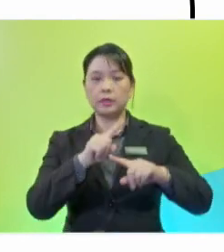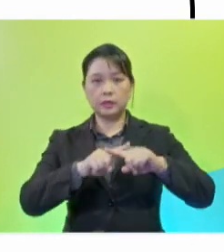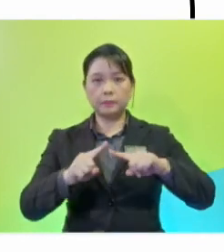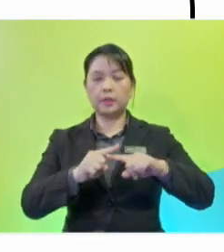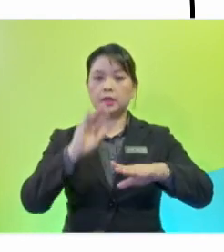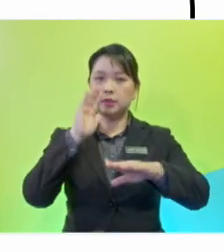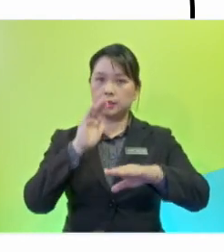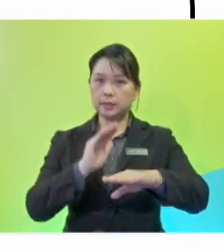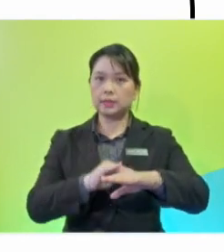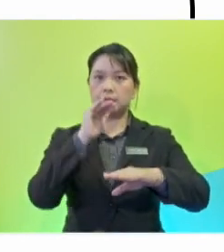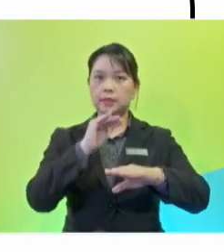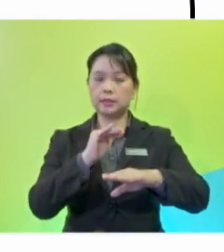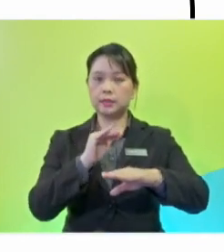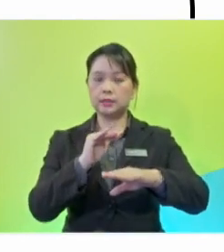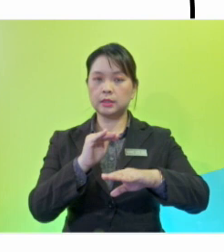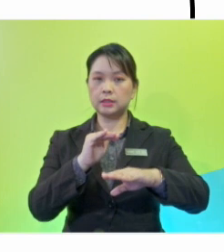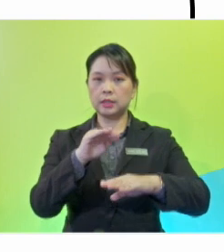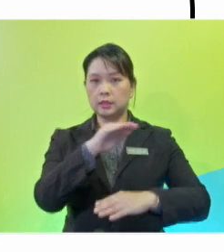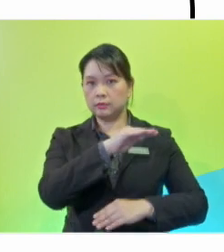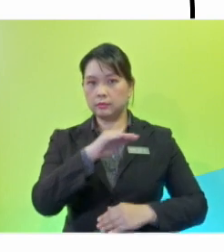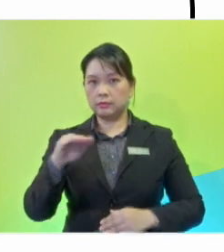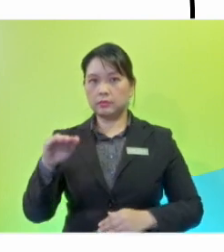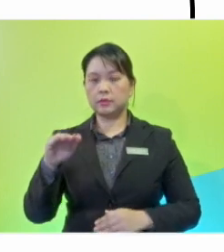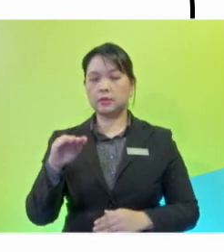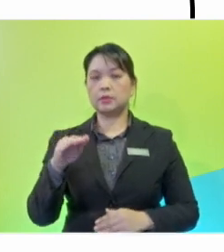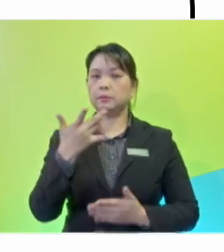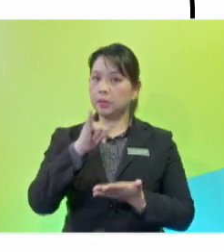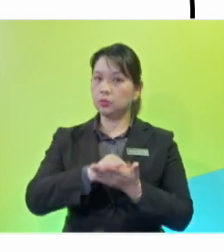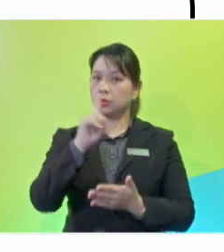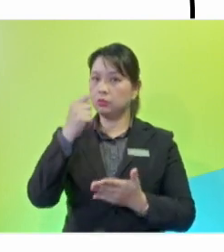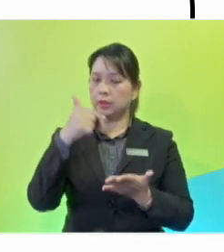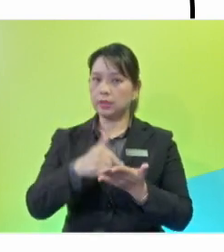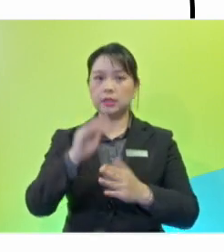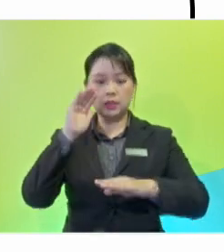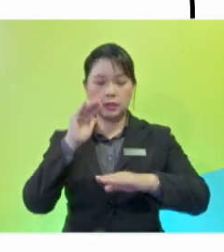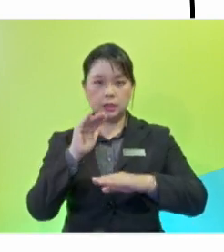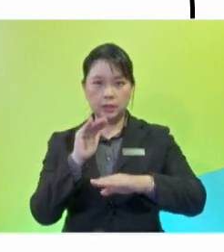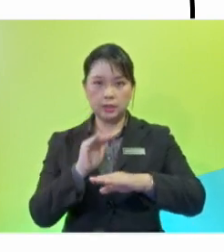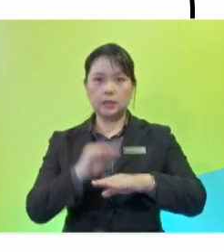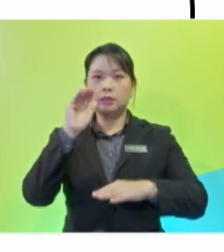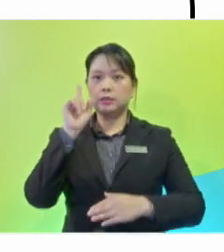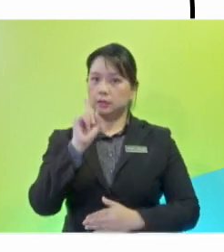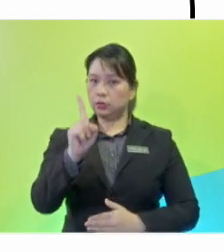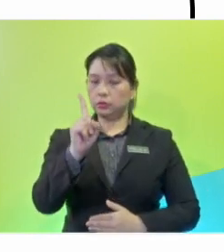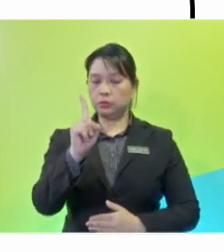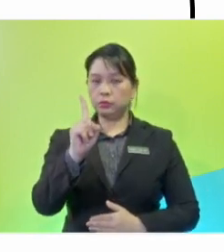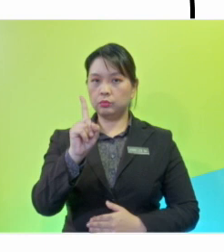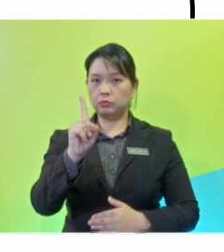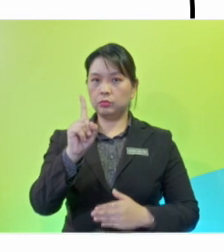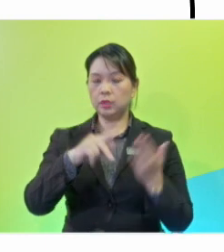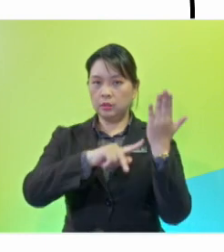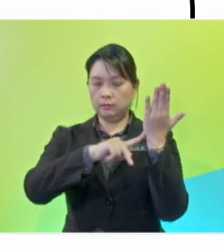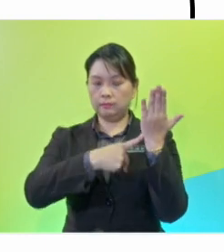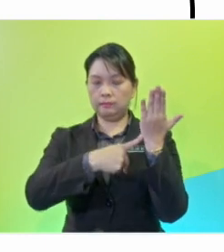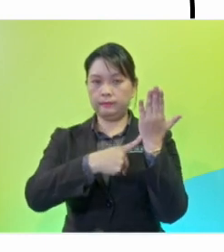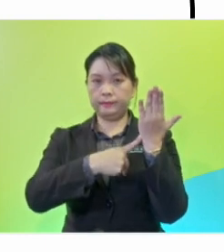nilai kunci dan lain satu menyentuh satu nilai kunci ya Di mana nilai menyentuh dua ini kita boleh